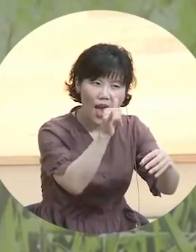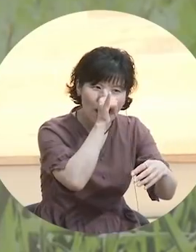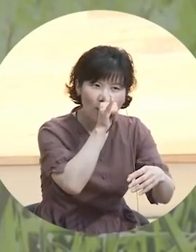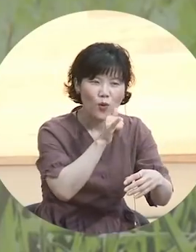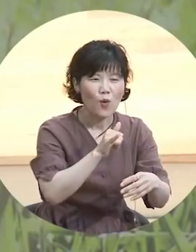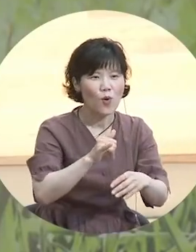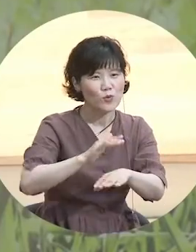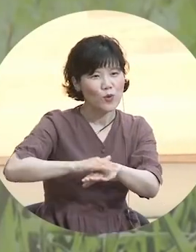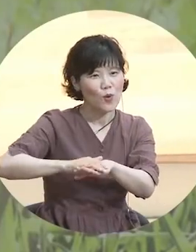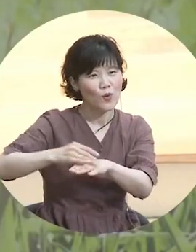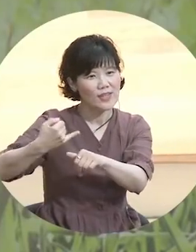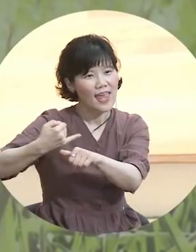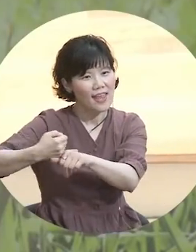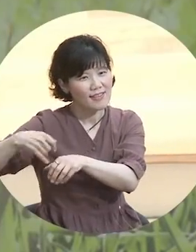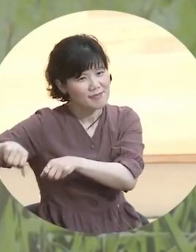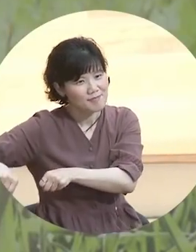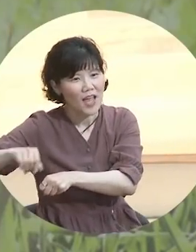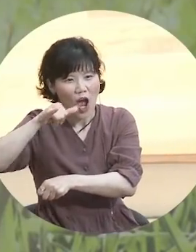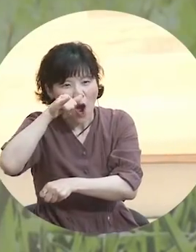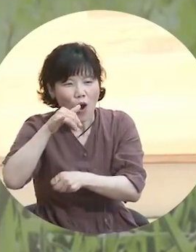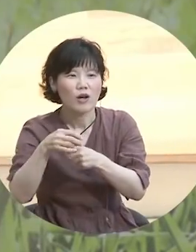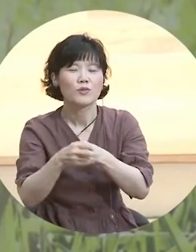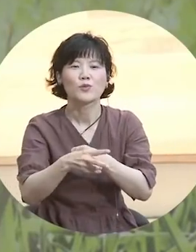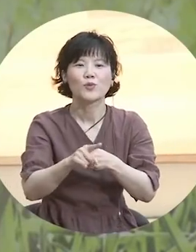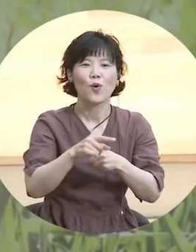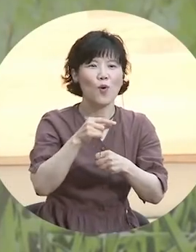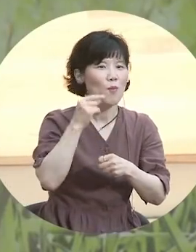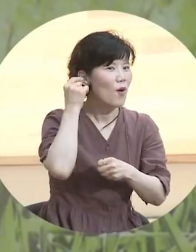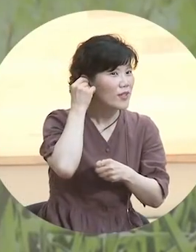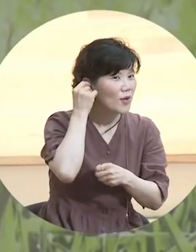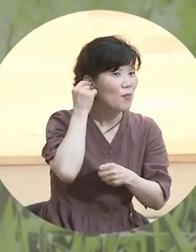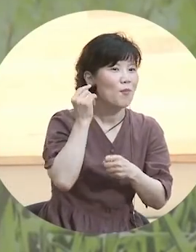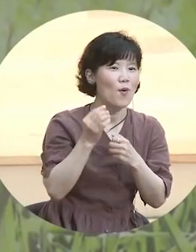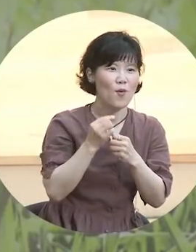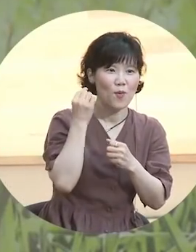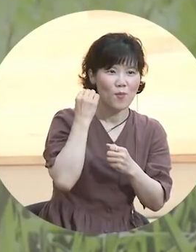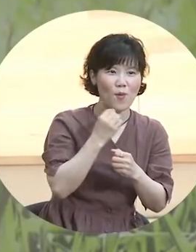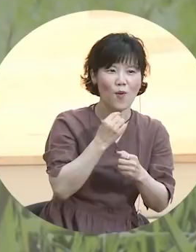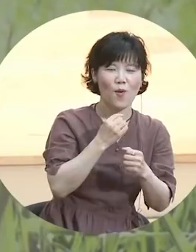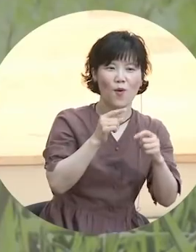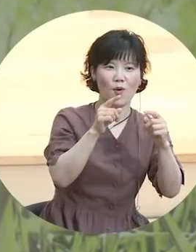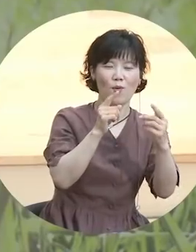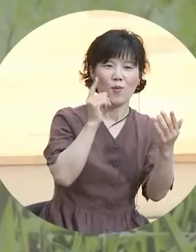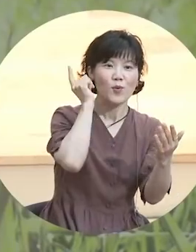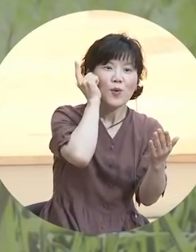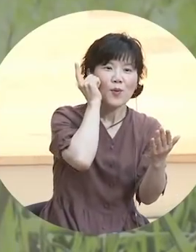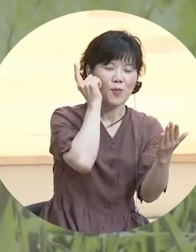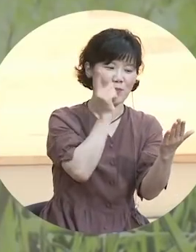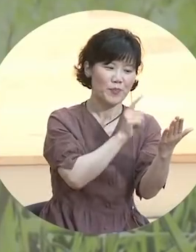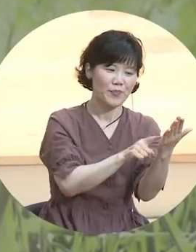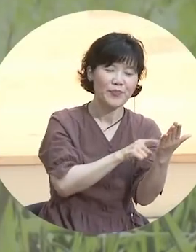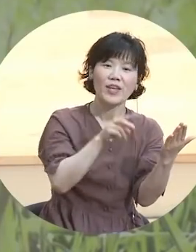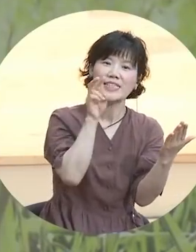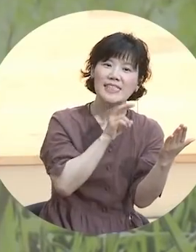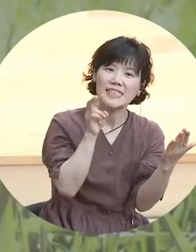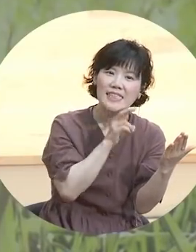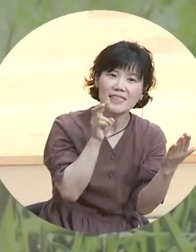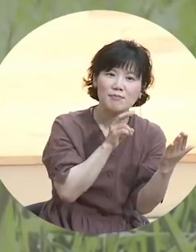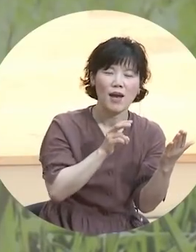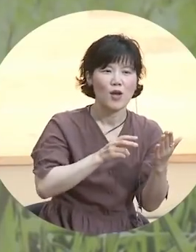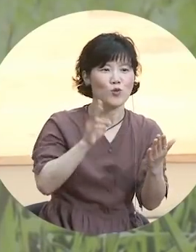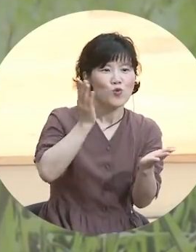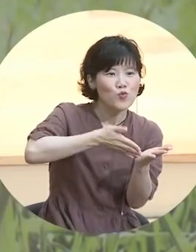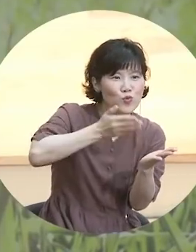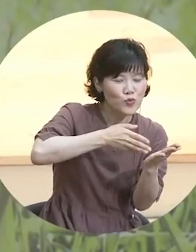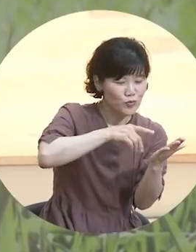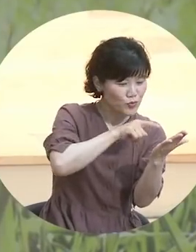손을 꼭 잡은 연인도 있습니다. 그리고 이제 이어폰을 끼고 연신 스마트폰을 이렇게 보면 음악을 듣는 사람, 뉴스를